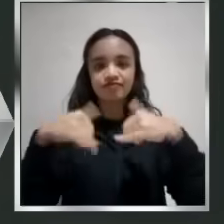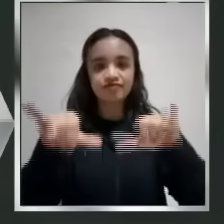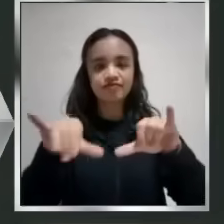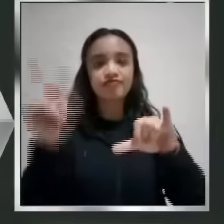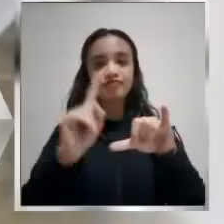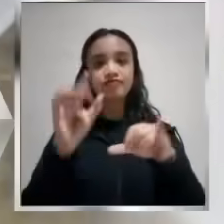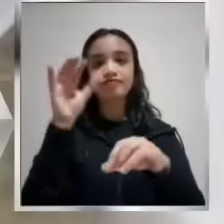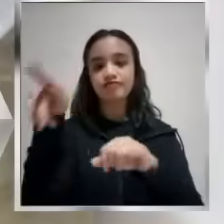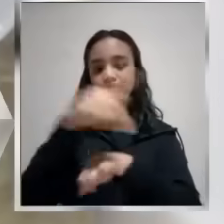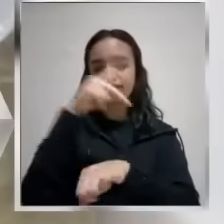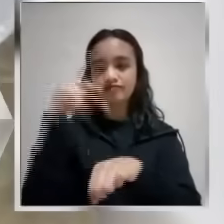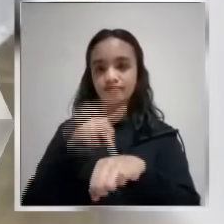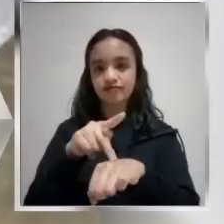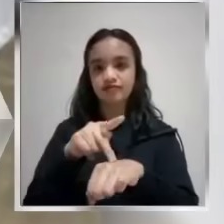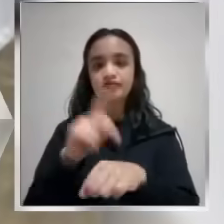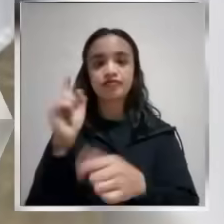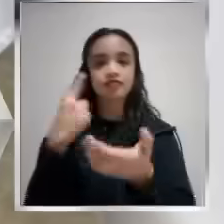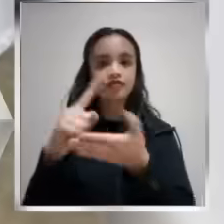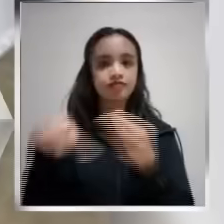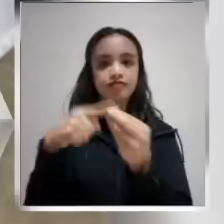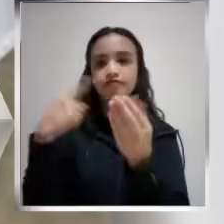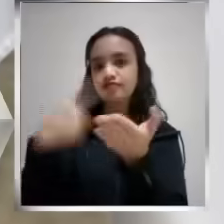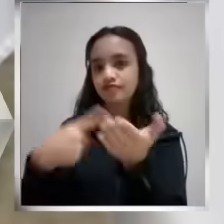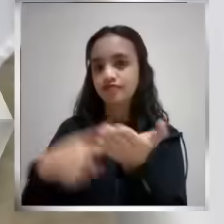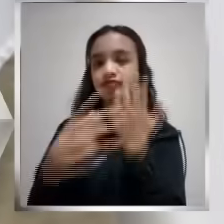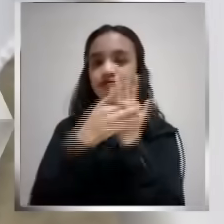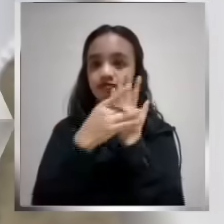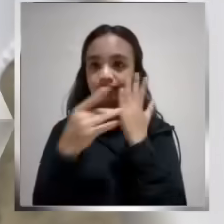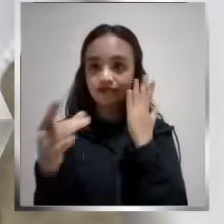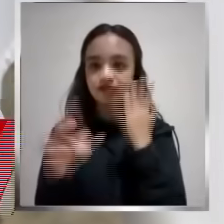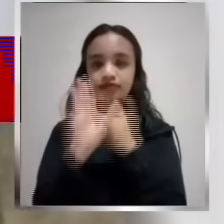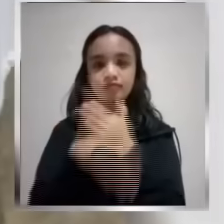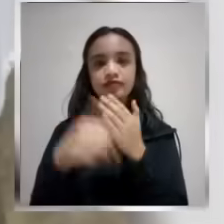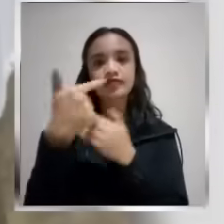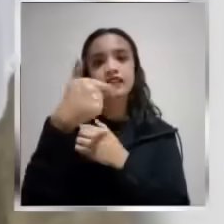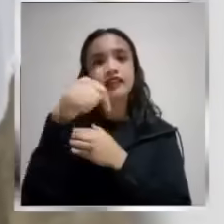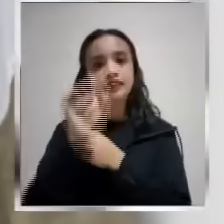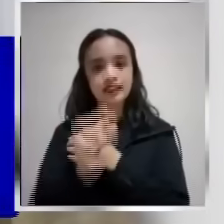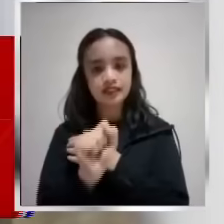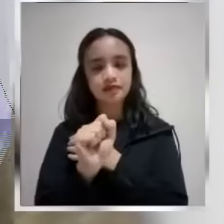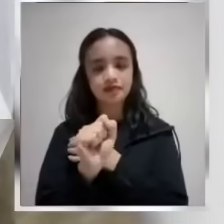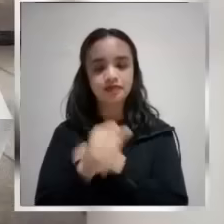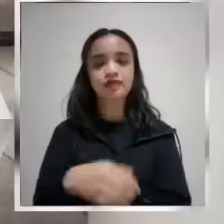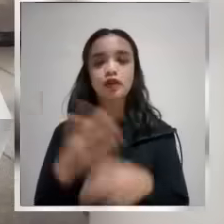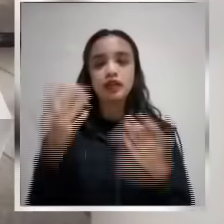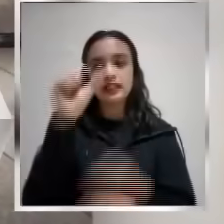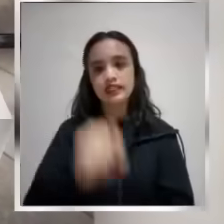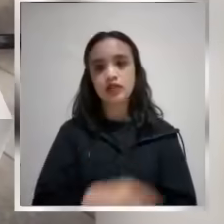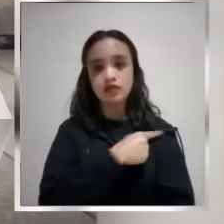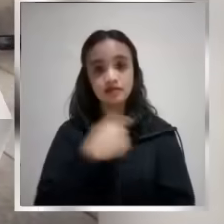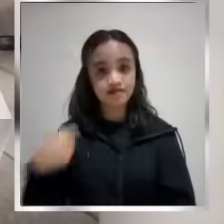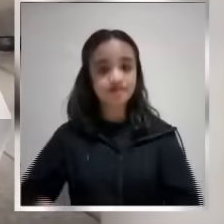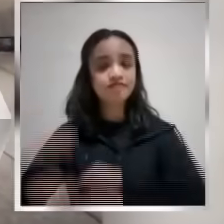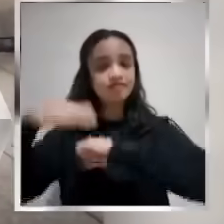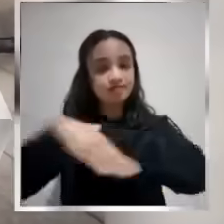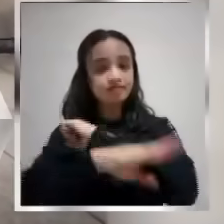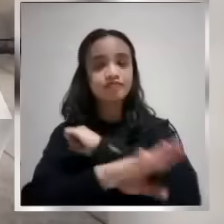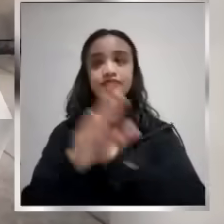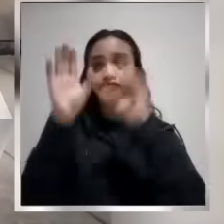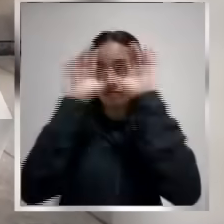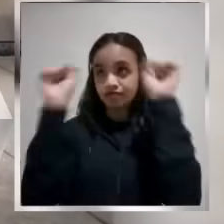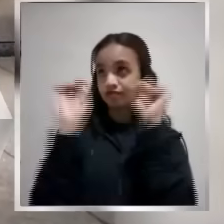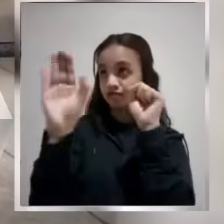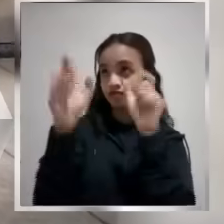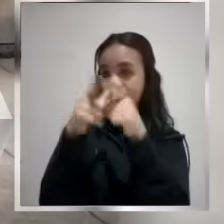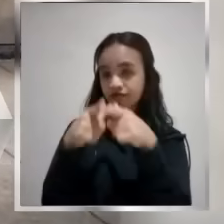China na sa diskusyon sa oil at gas exploration sa South China Sea nanawagan din si Pangulong Marcos sa Japan na bumuo ng